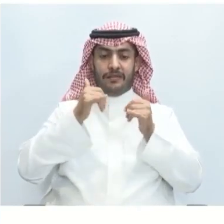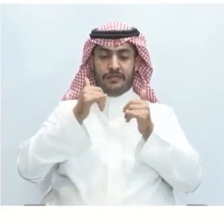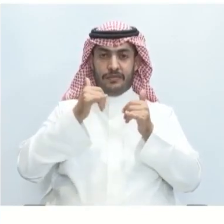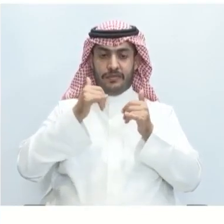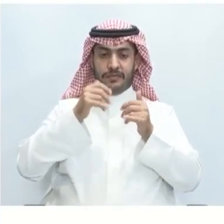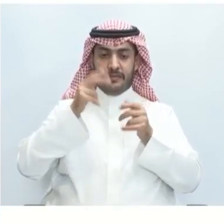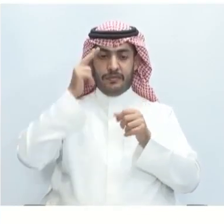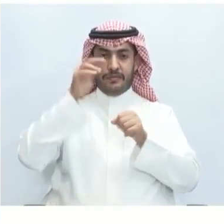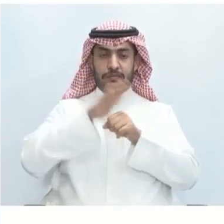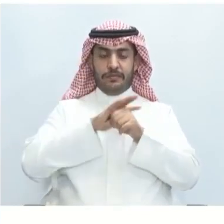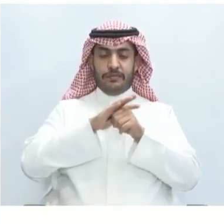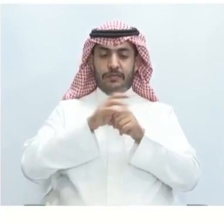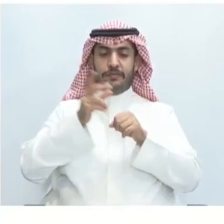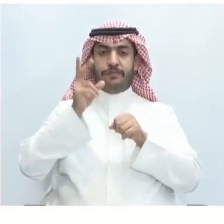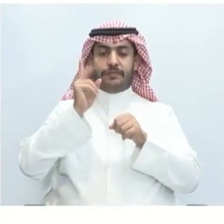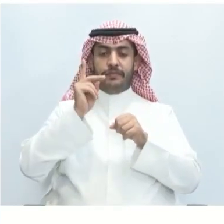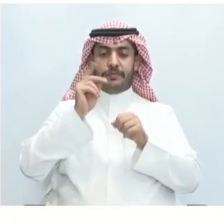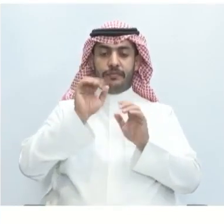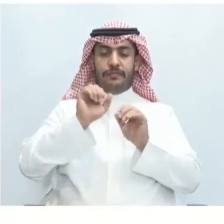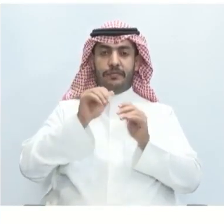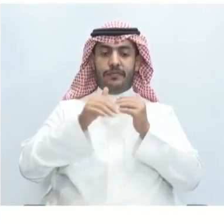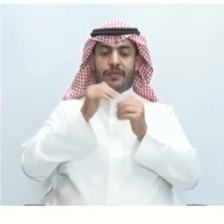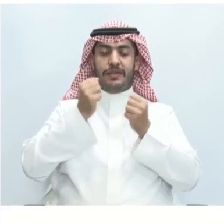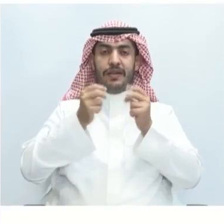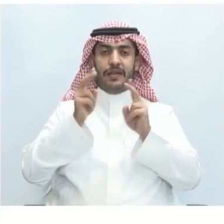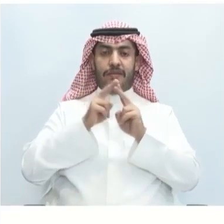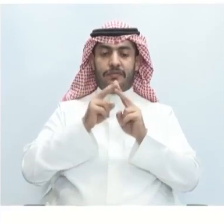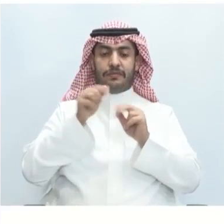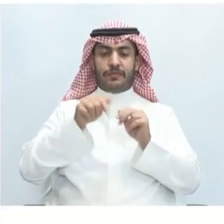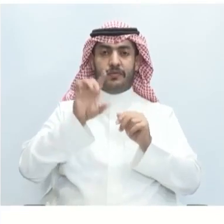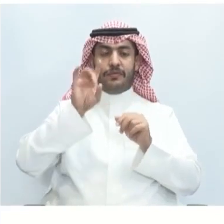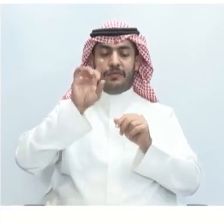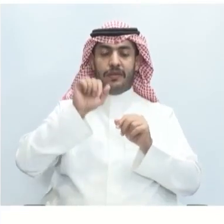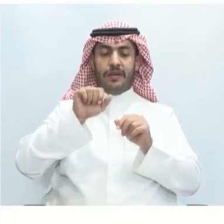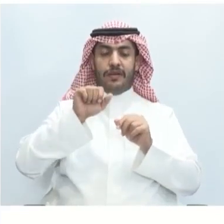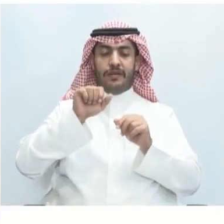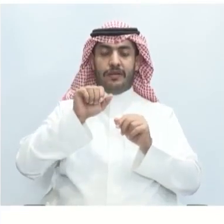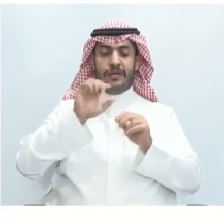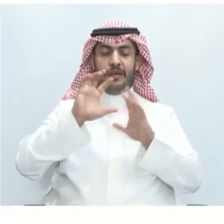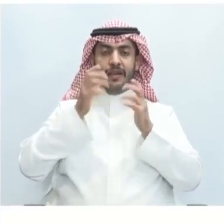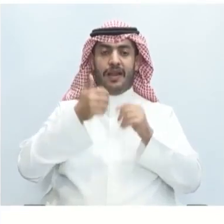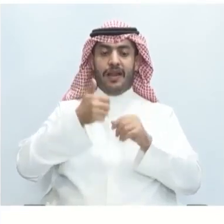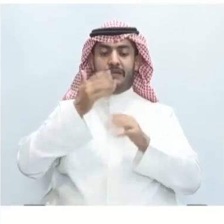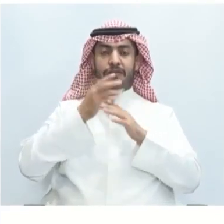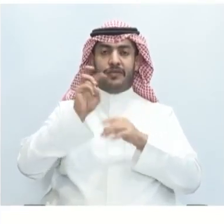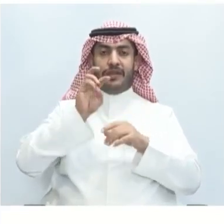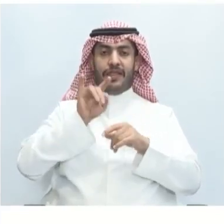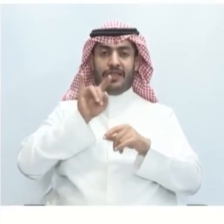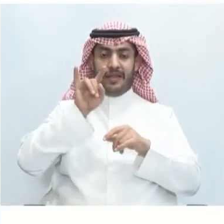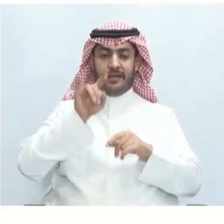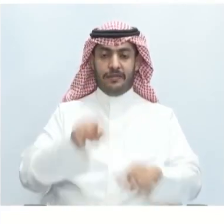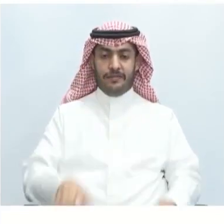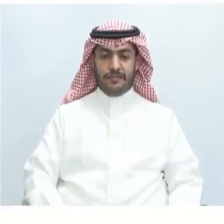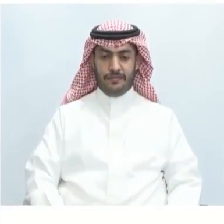في المملكه العربيه السعوديه وايضا احداث تطور في سيارات الكهربائيه واليوم باذن الله سنبدا في الاداره الناجحه لشركه